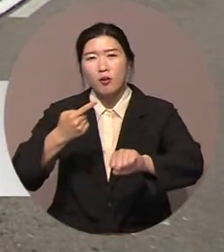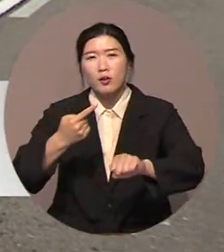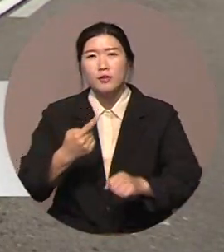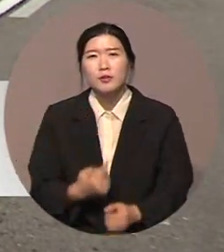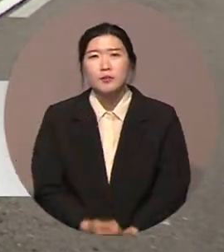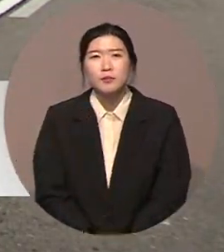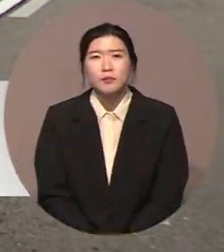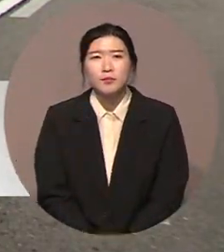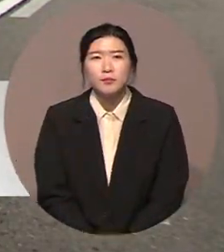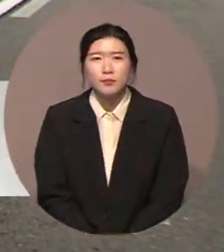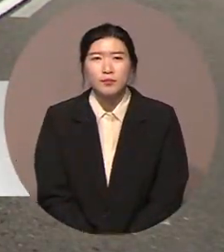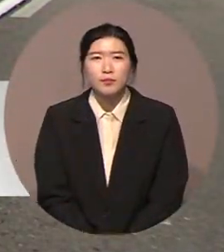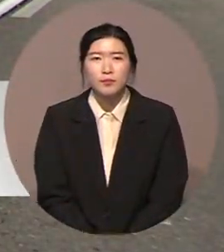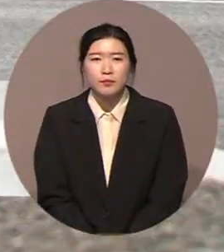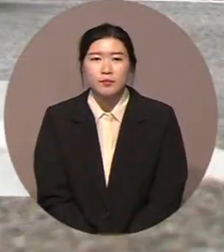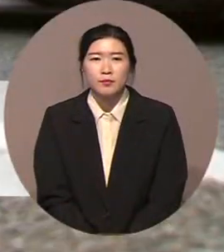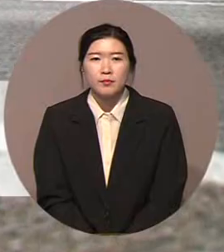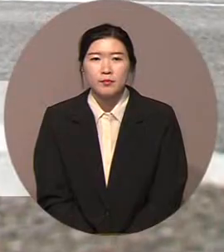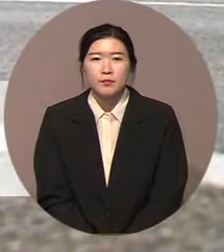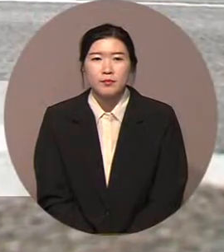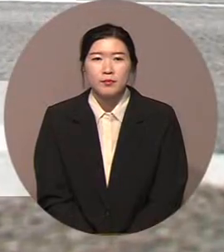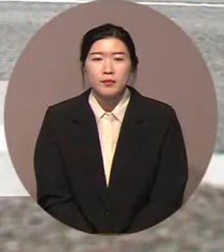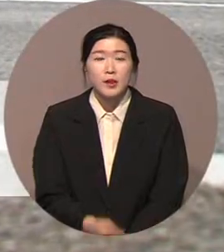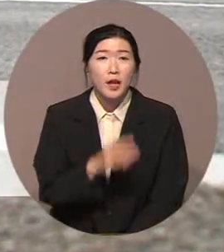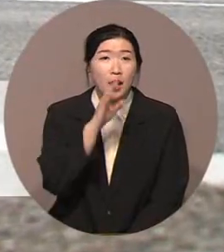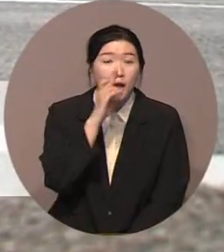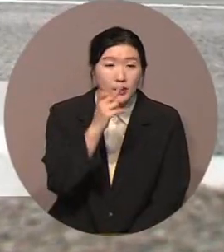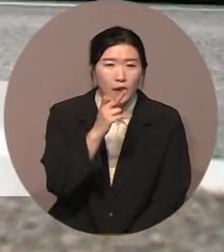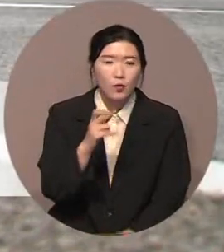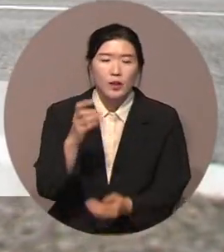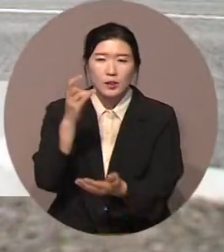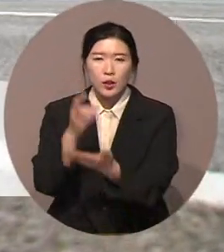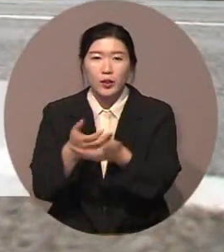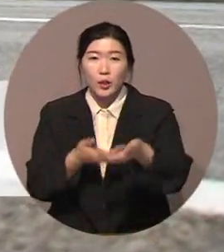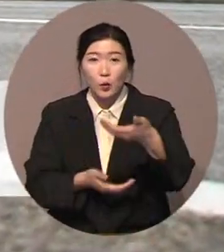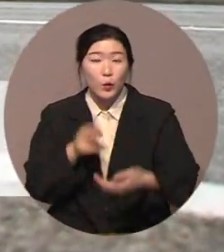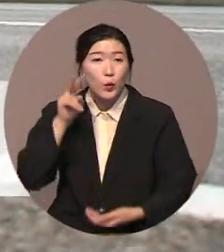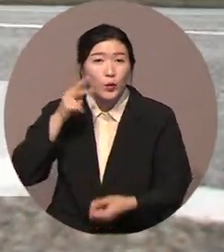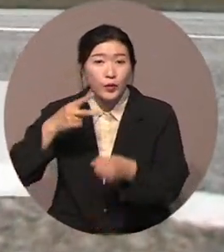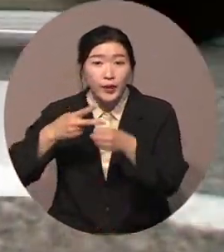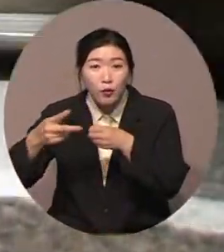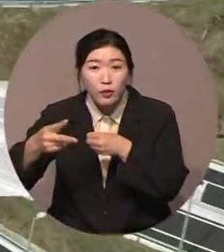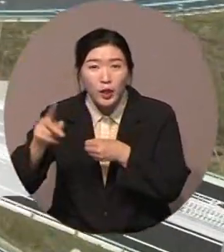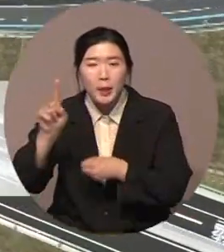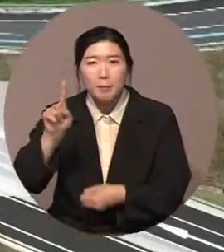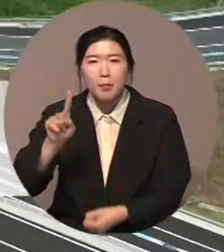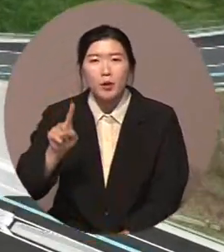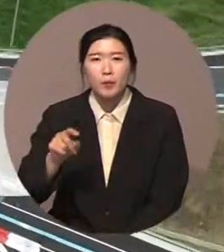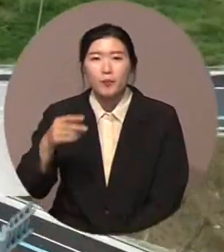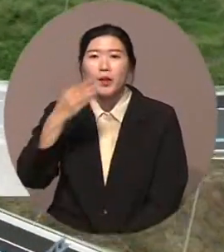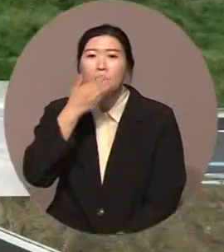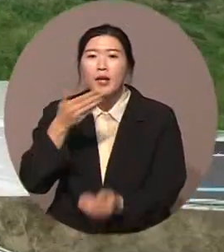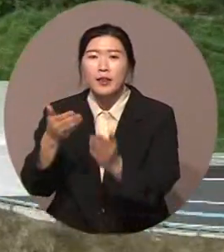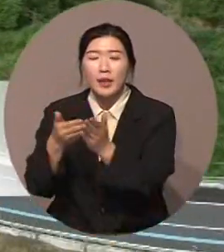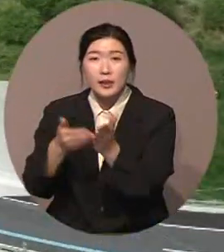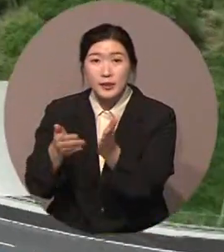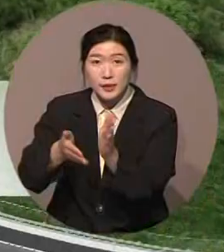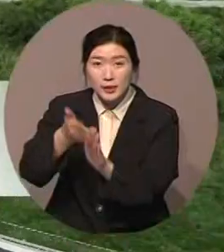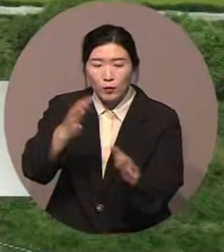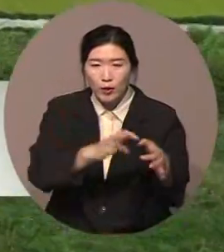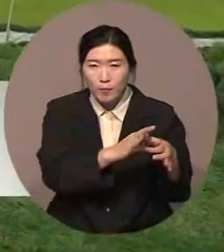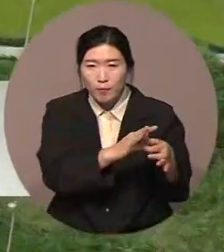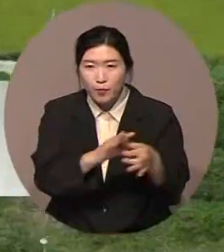편익이 있을 것으로 분석했습니다 또 아산천안 고속도로는 내후년에 인주면 오는 2029년에는